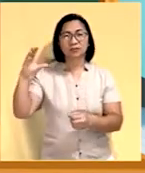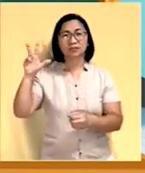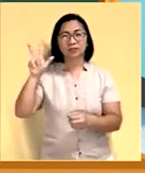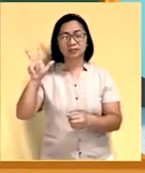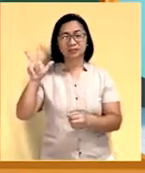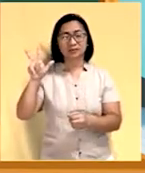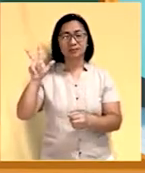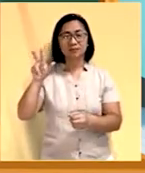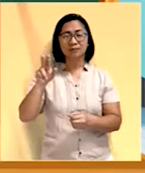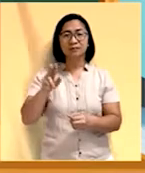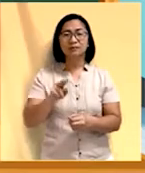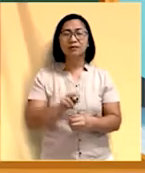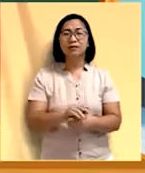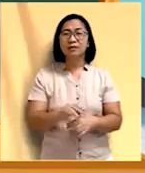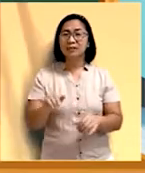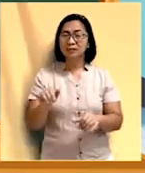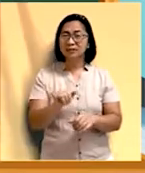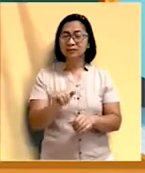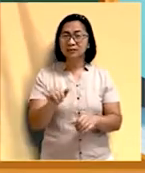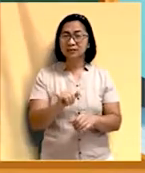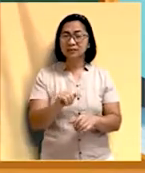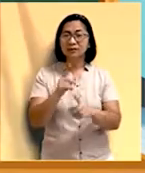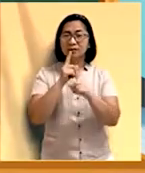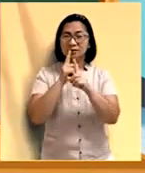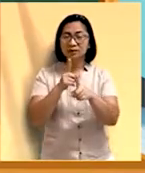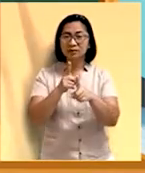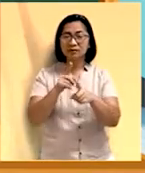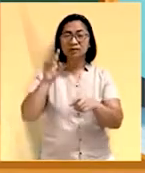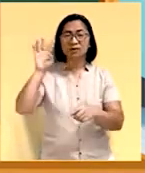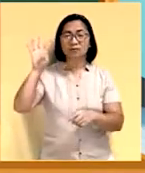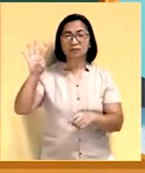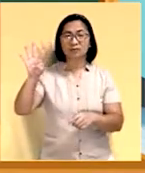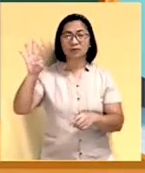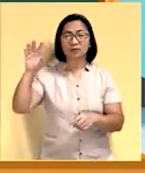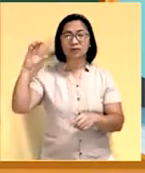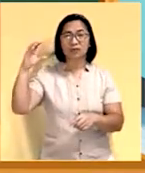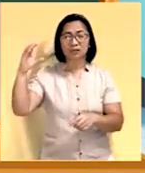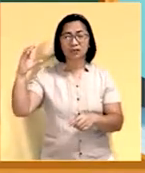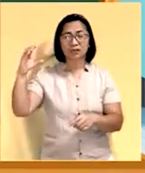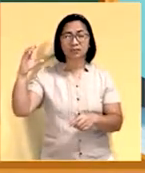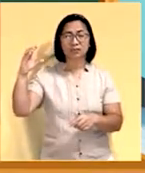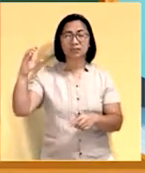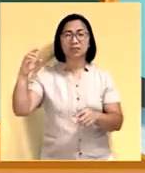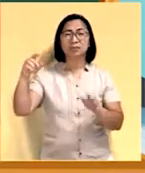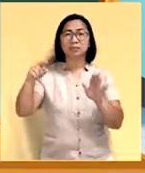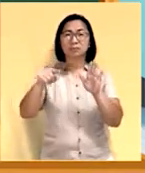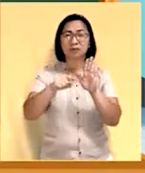203. Ganito rin ang makukuhang sagot sa 400 minus